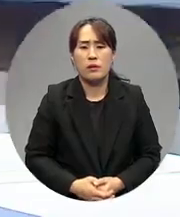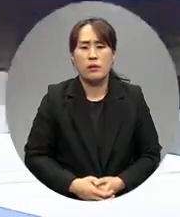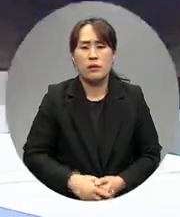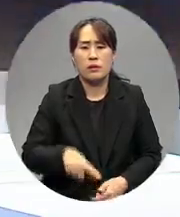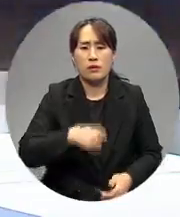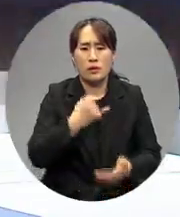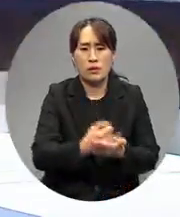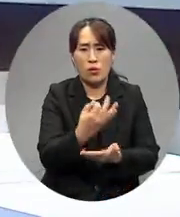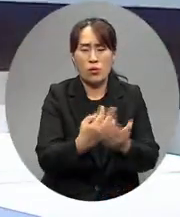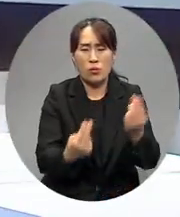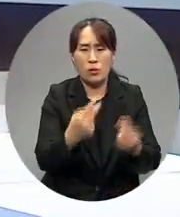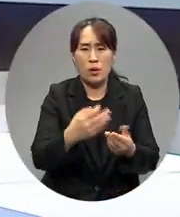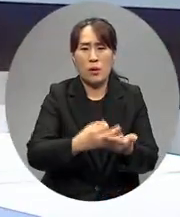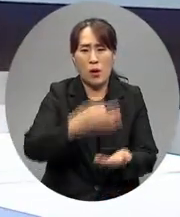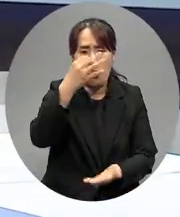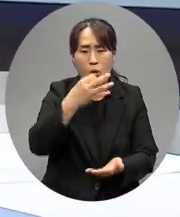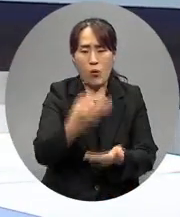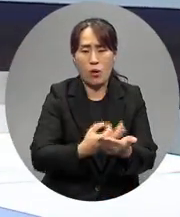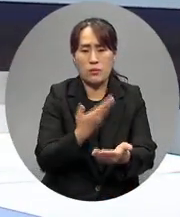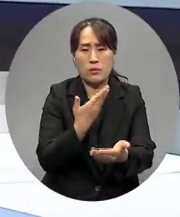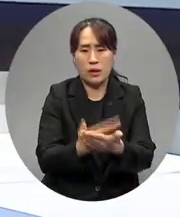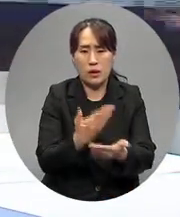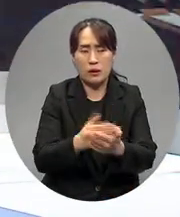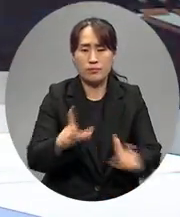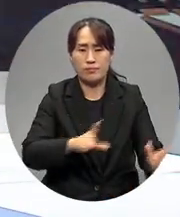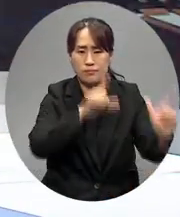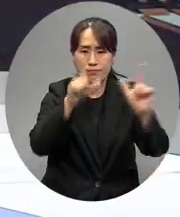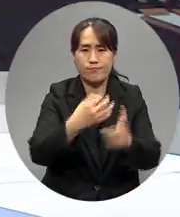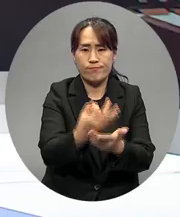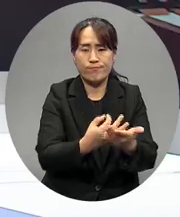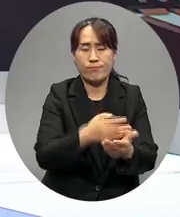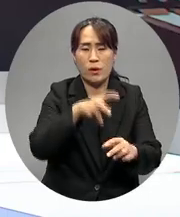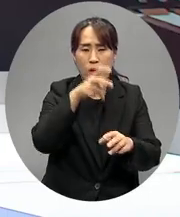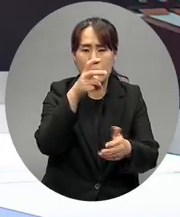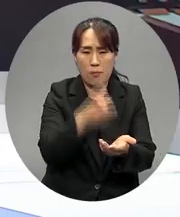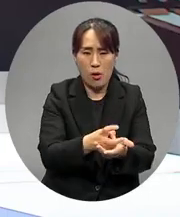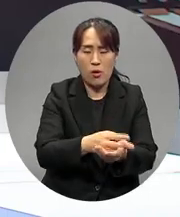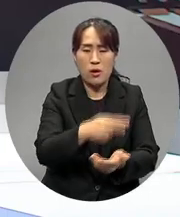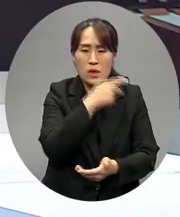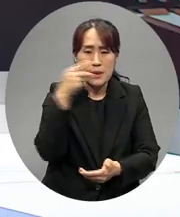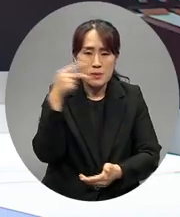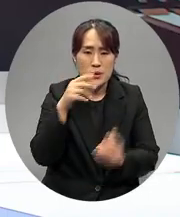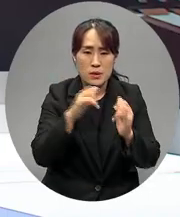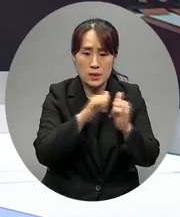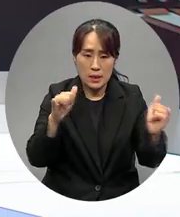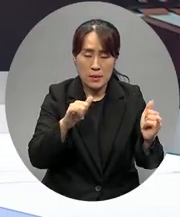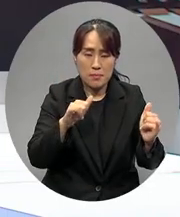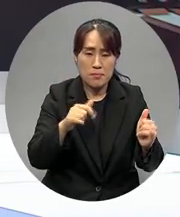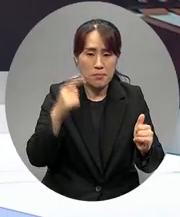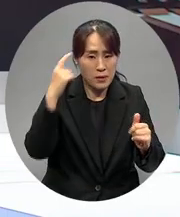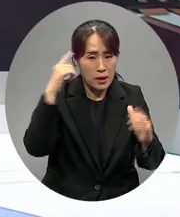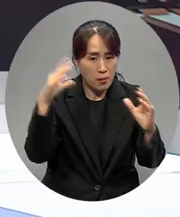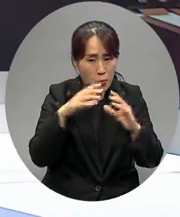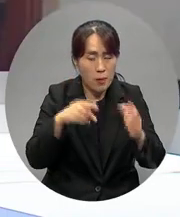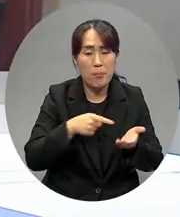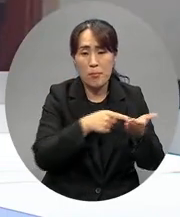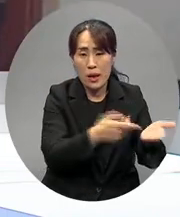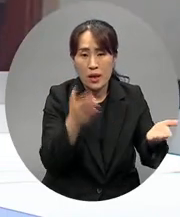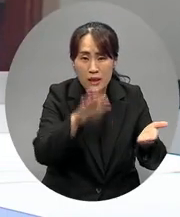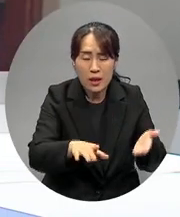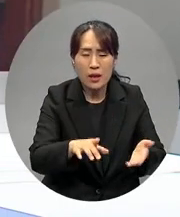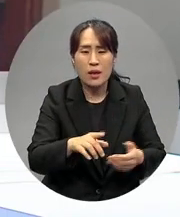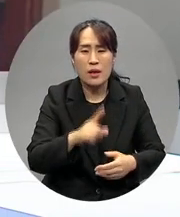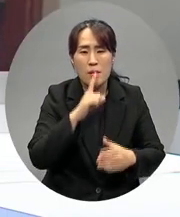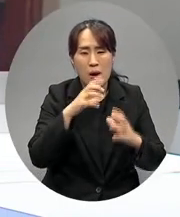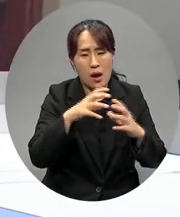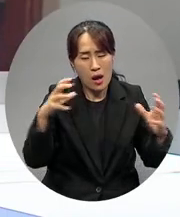최저임금보다 높은 수준의 소득을 보장하는 생활임금조례가 음성군에서 주민 발의로 추진됐는데 논란 끝에